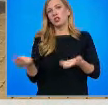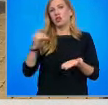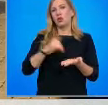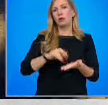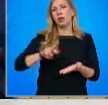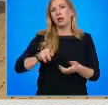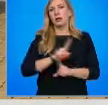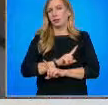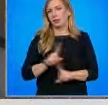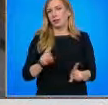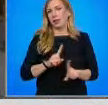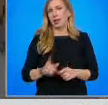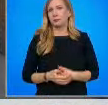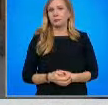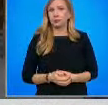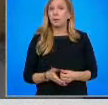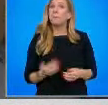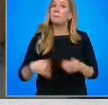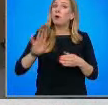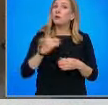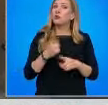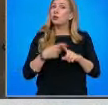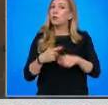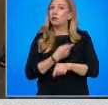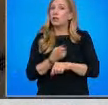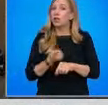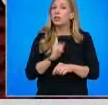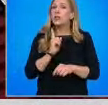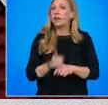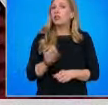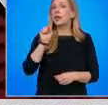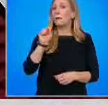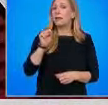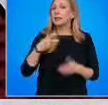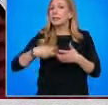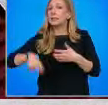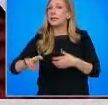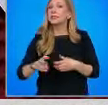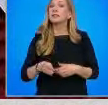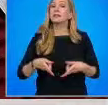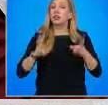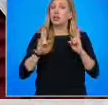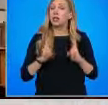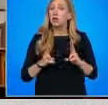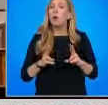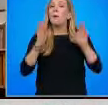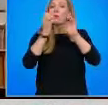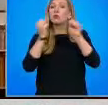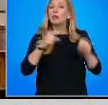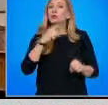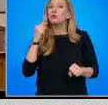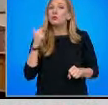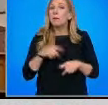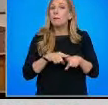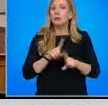не на него. Малко повече от половин час трябваше на партиите, за да излязат с решението посланиците на Русия и Беларус да не бъдат поканени